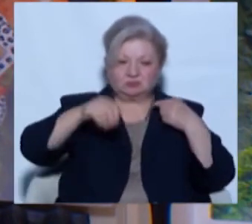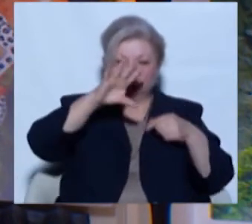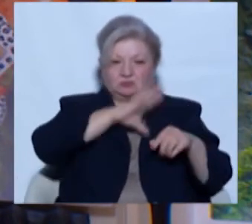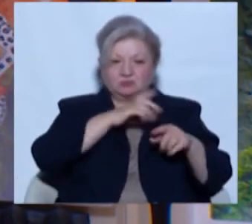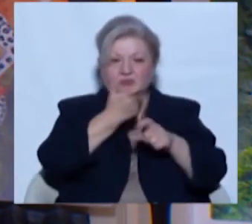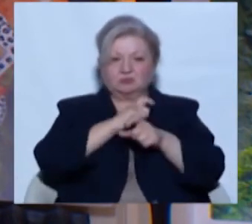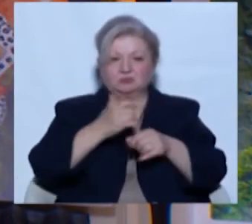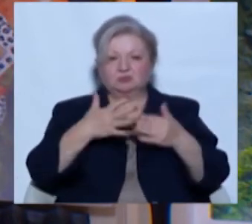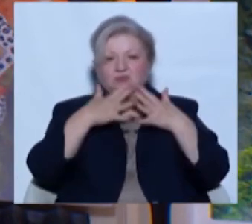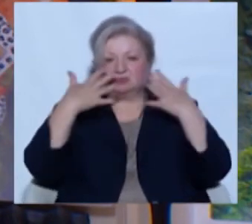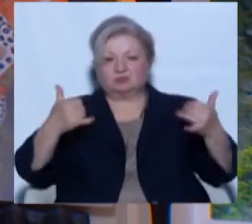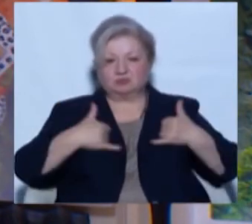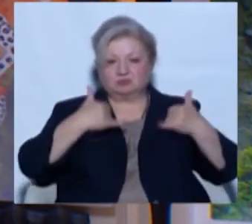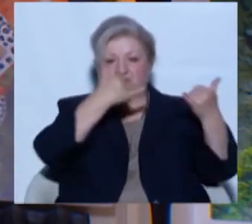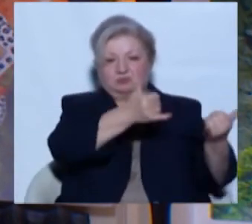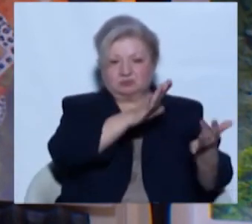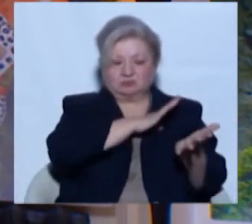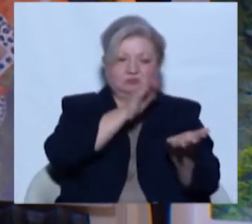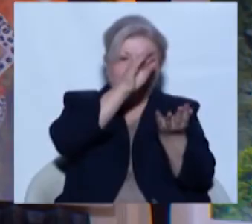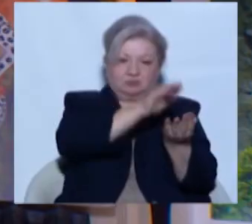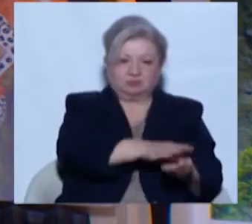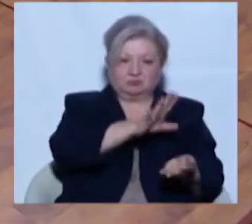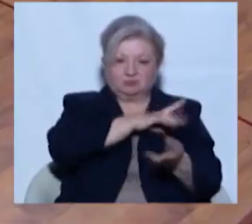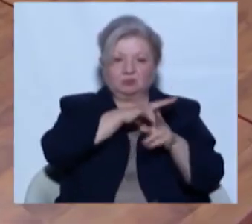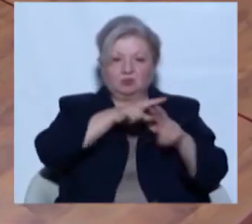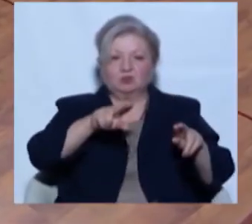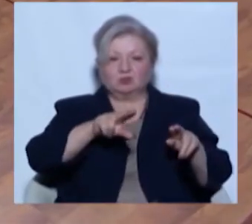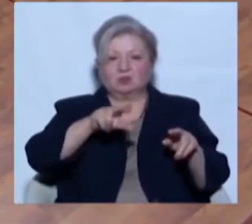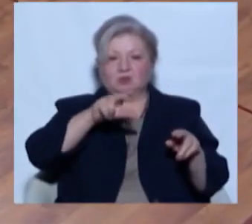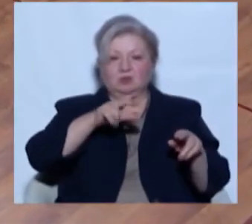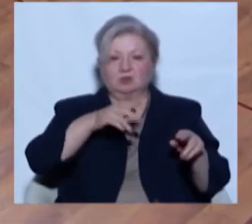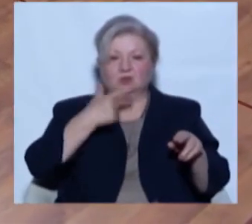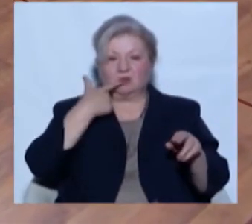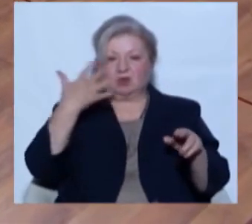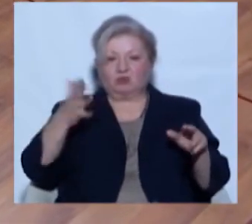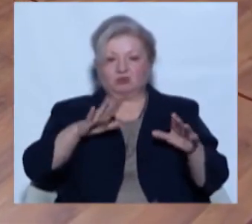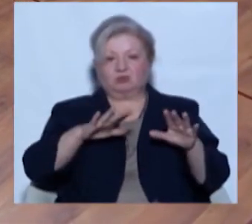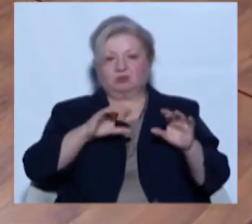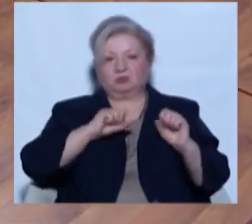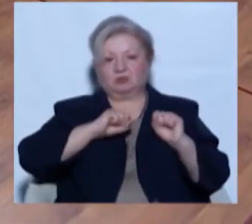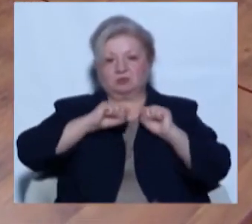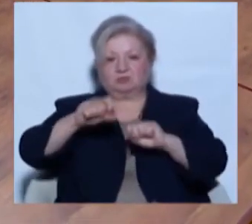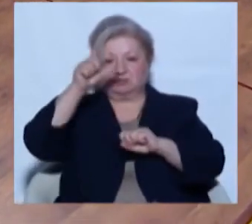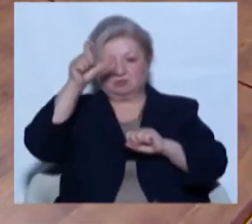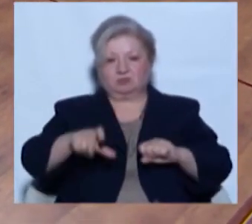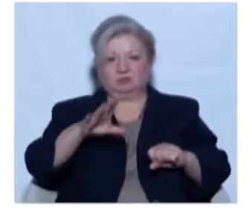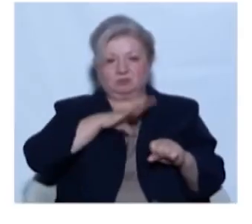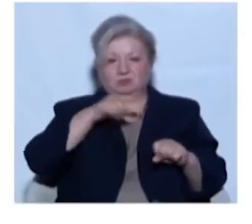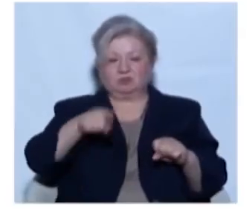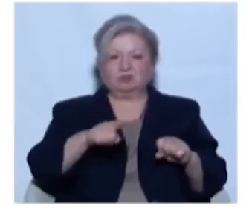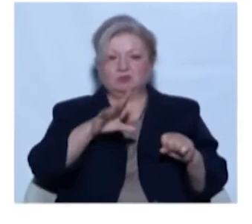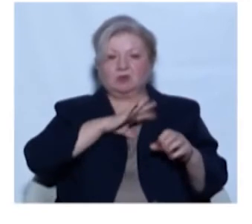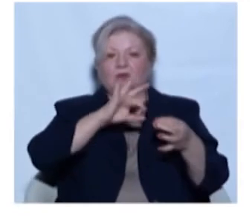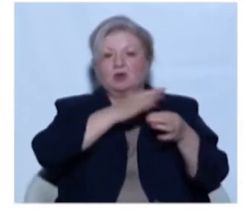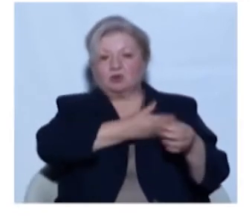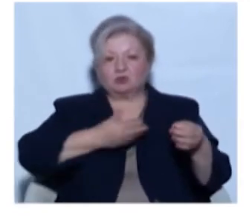უდიდესი პატივით მიაბარეს მიწას, როგორც ეროვნული გმირი. იუგოსლავიის დაშლა იყო ყველაზე მძიმე